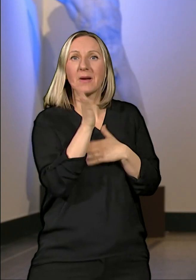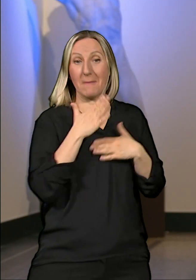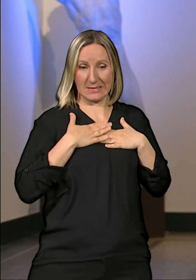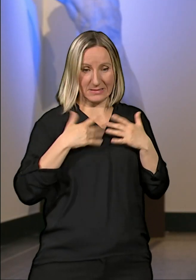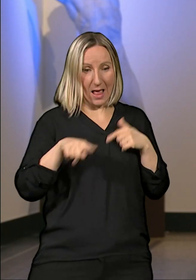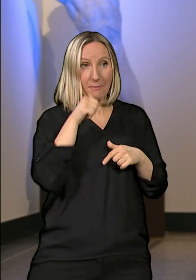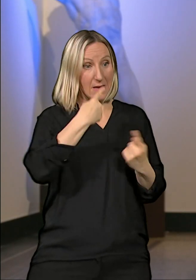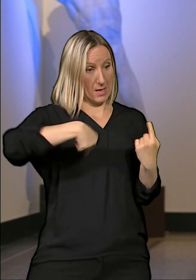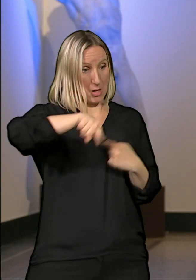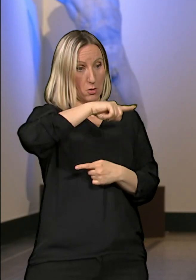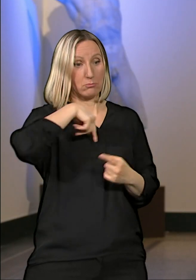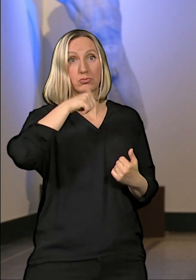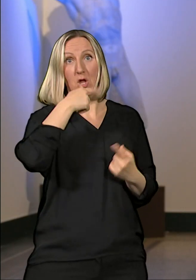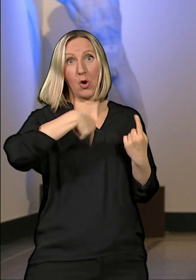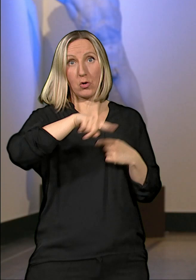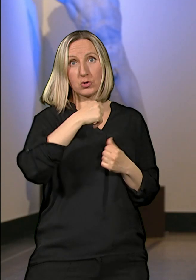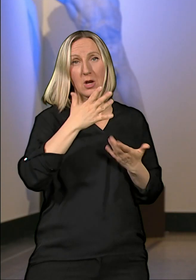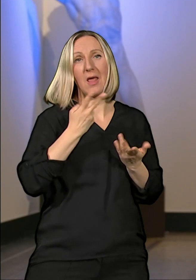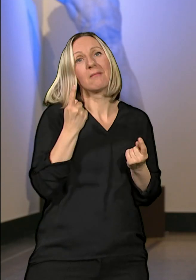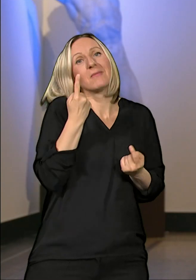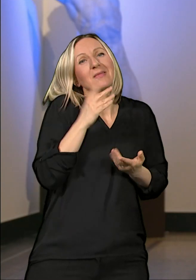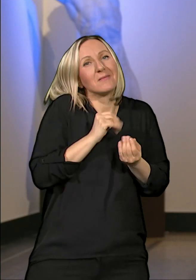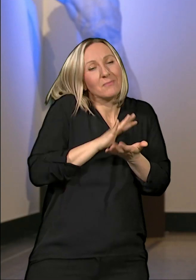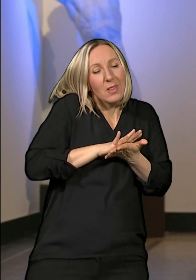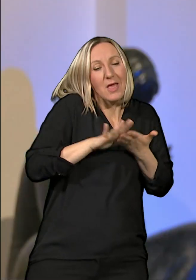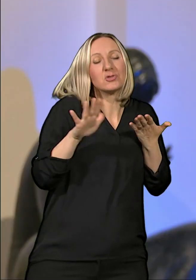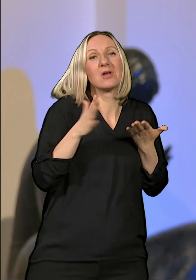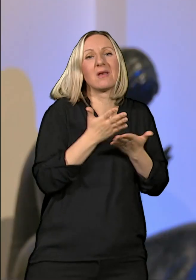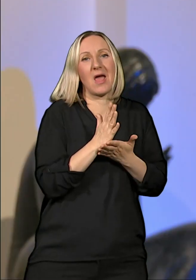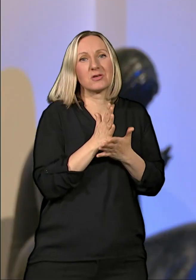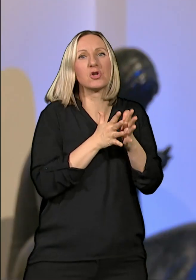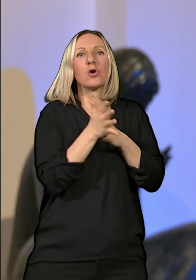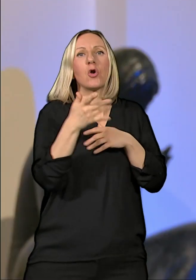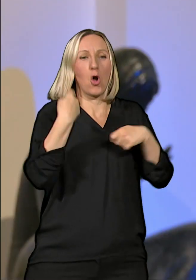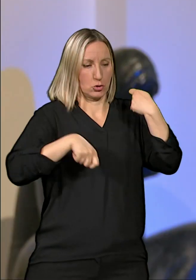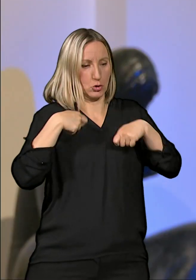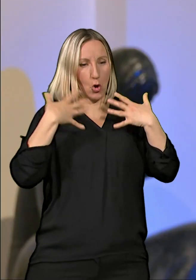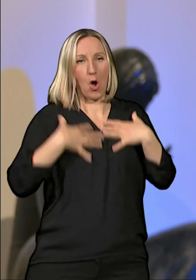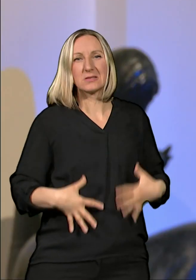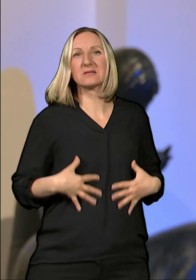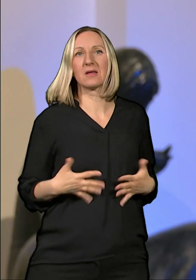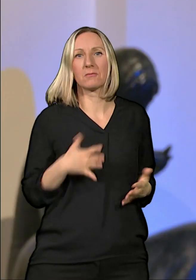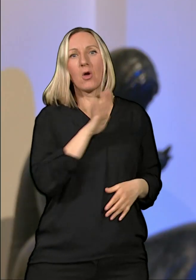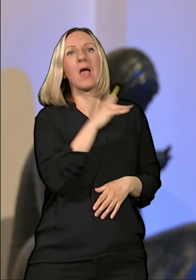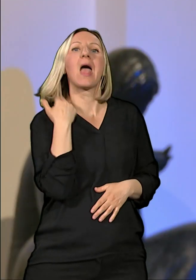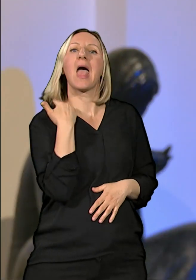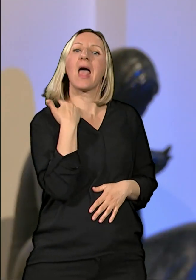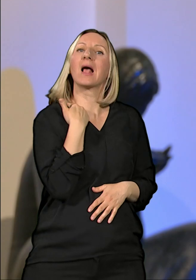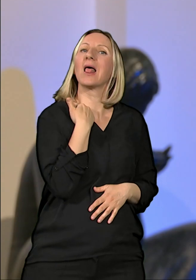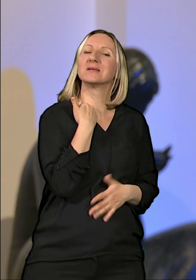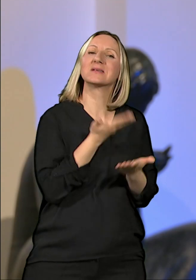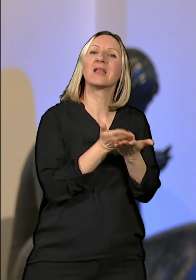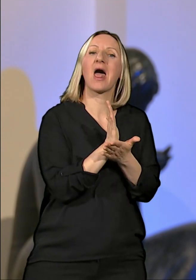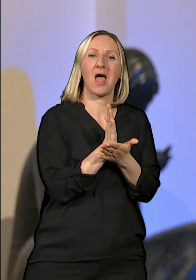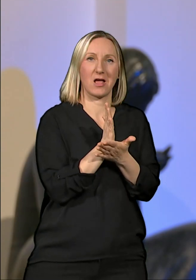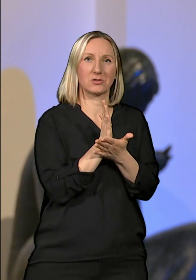ga okružuje, se na jedan suptilan način izražava kroz kostim. I to je taj engleski pristup